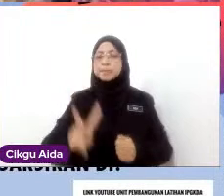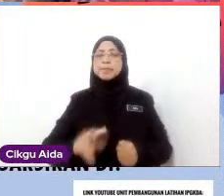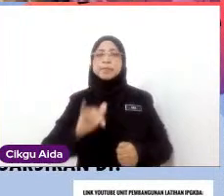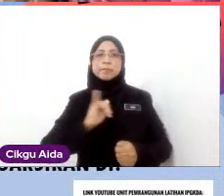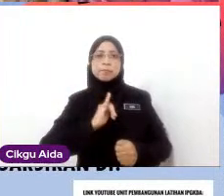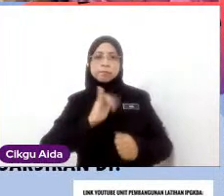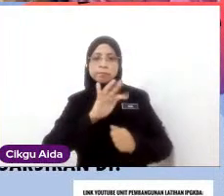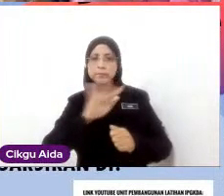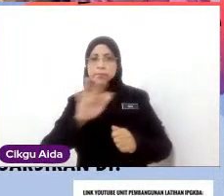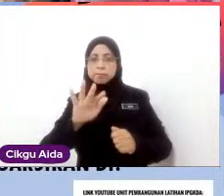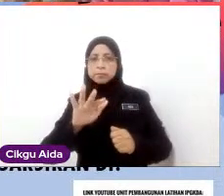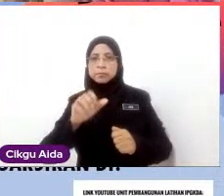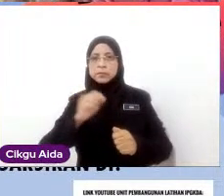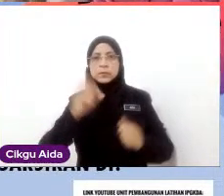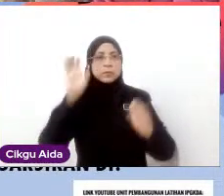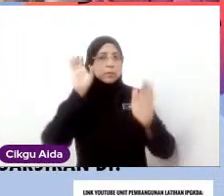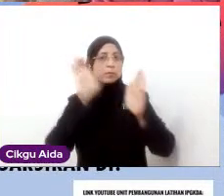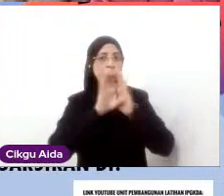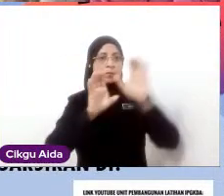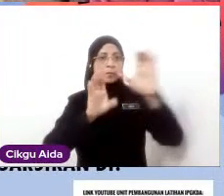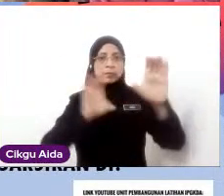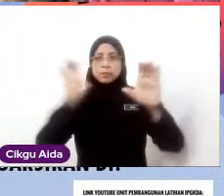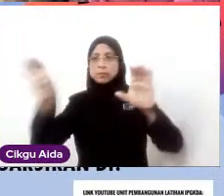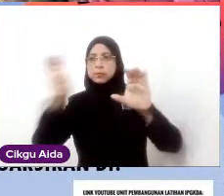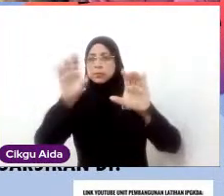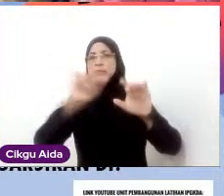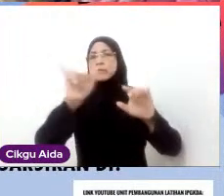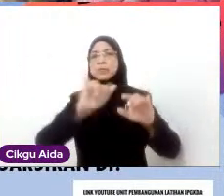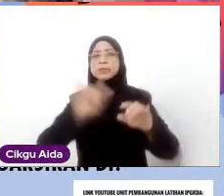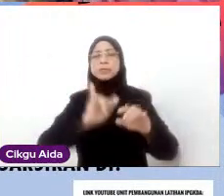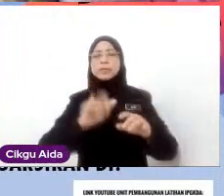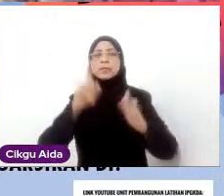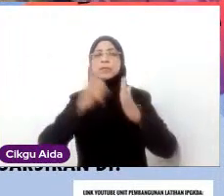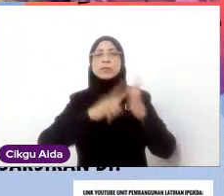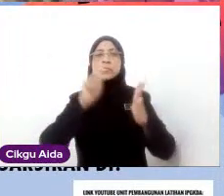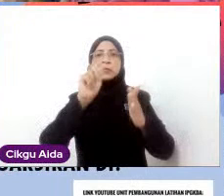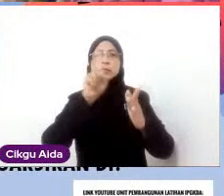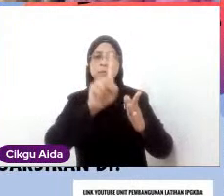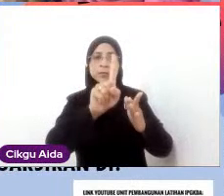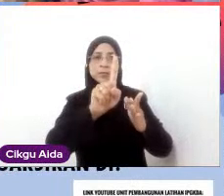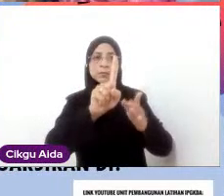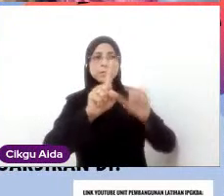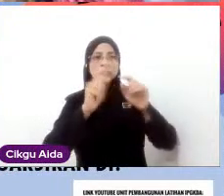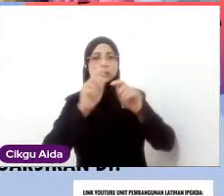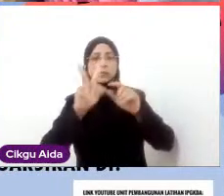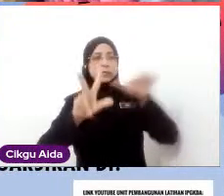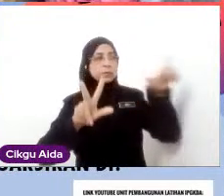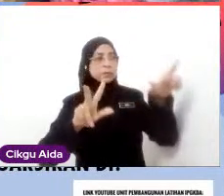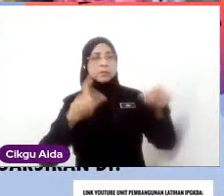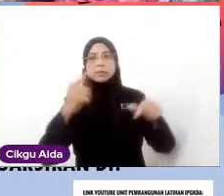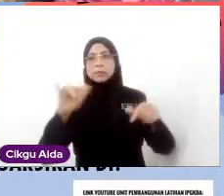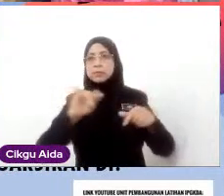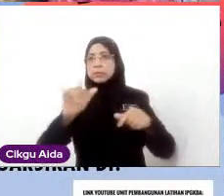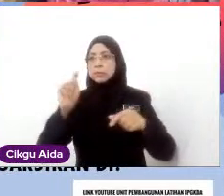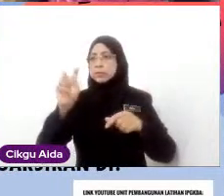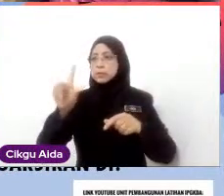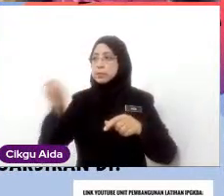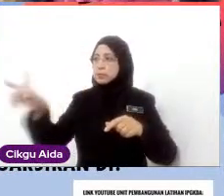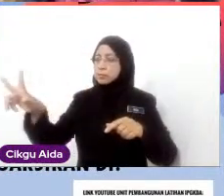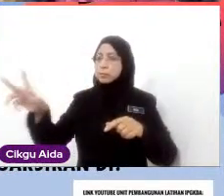duplicate supaya paparan sama. Jadi apa yang saya contek dekat TV tengah tu, anak murid saya kiri kanan tu nampak.